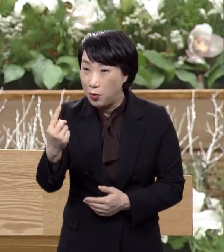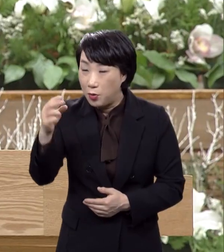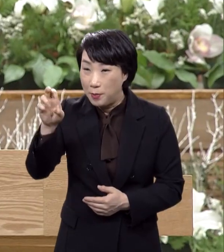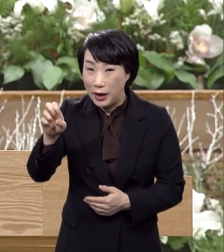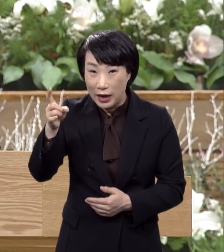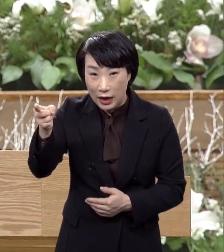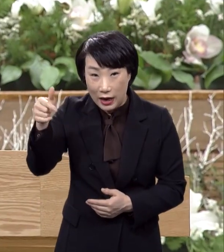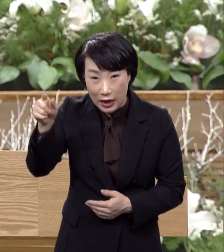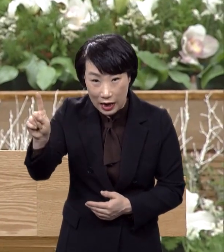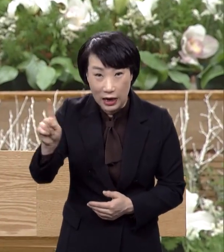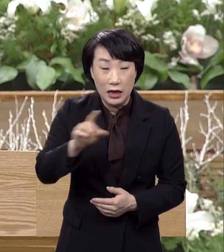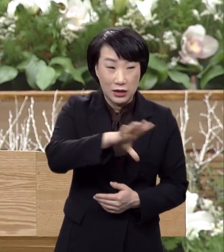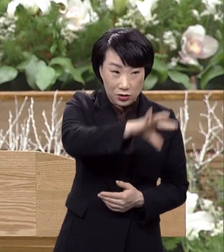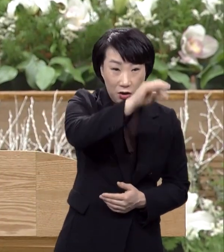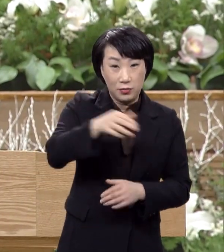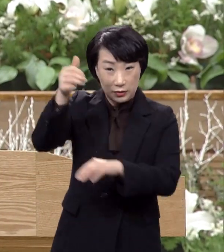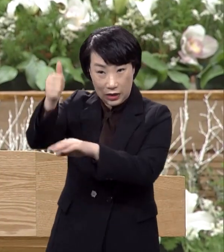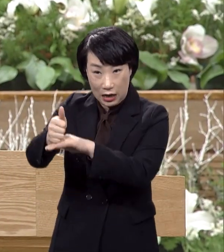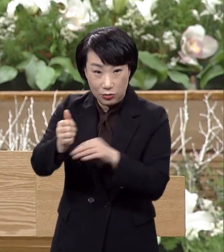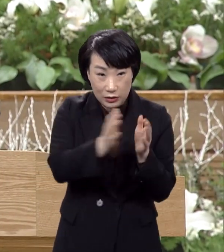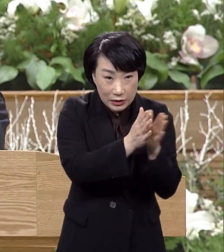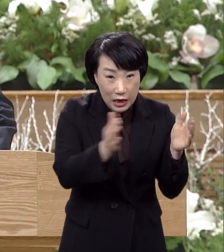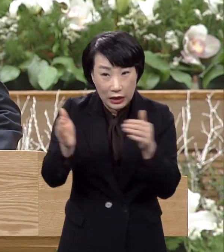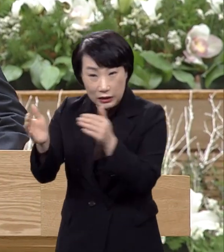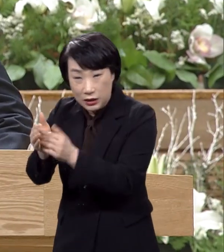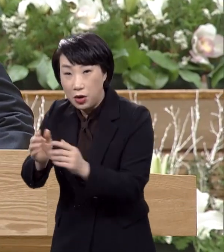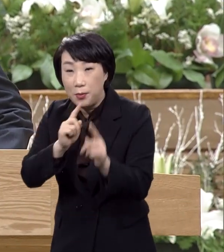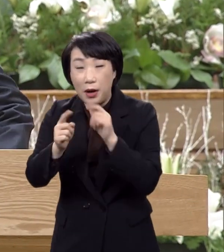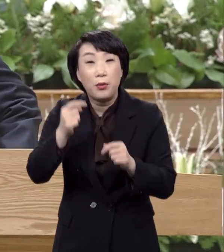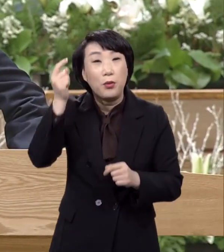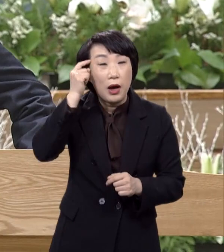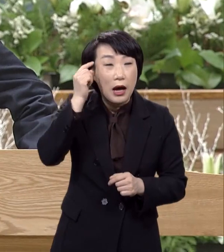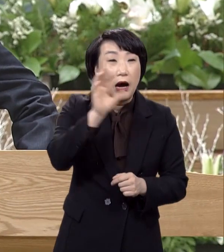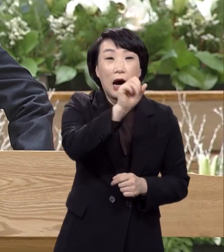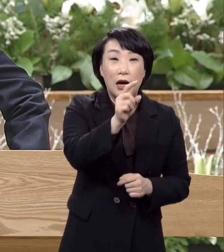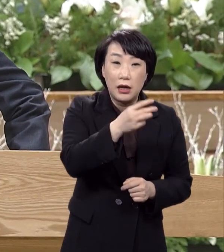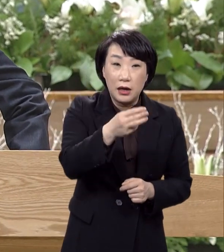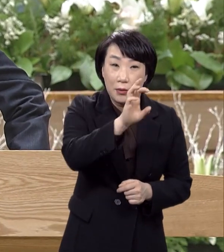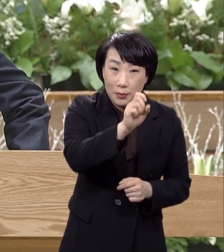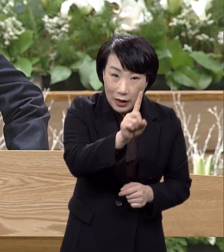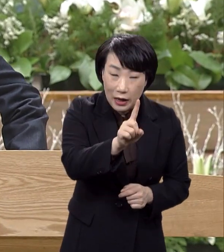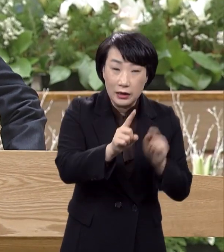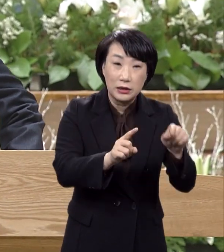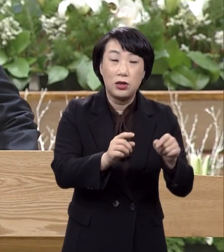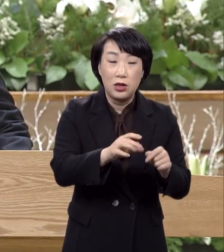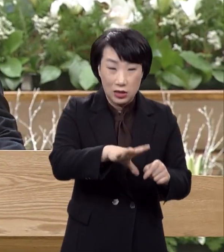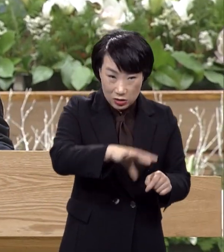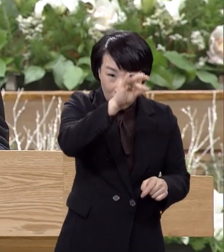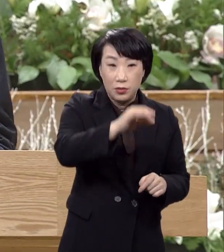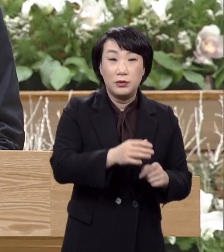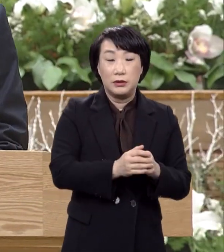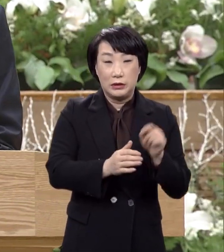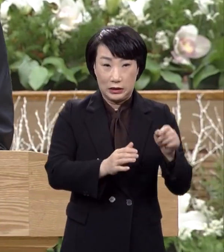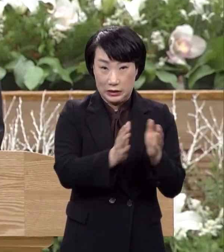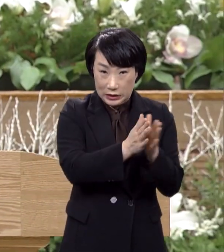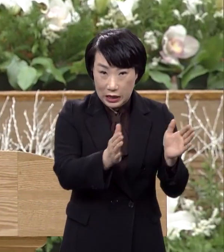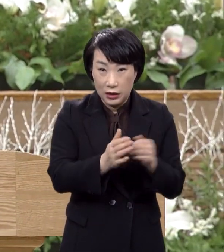시작과 끝이다. 알파와 오메가라는 말이 처음과 나중이요 시작과 끝이라는